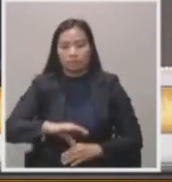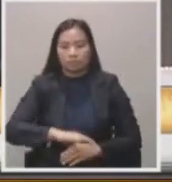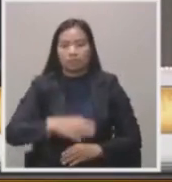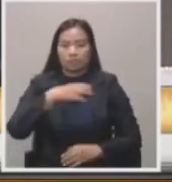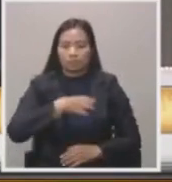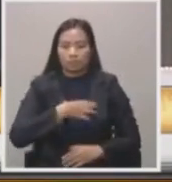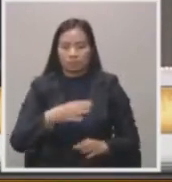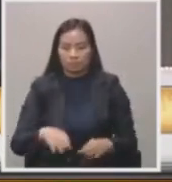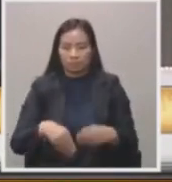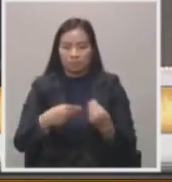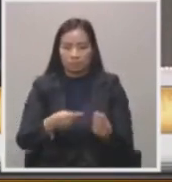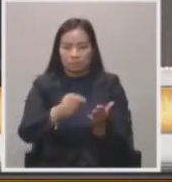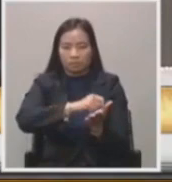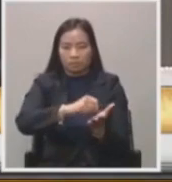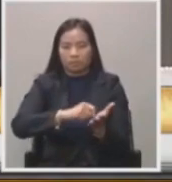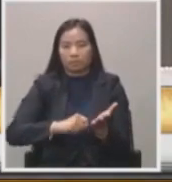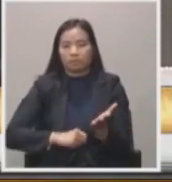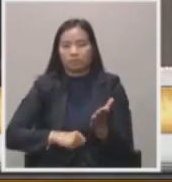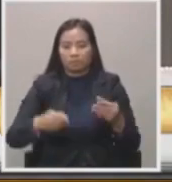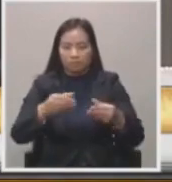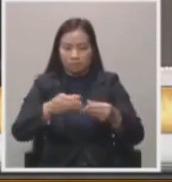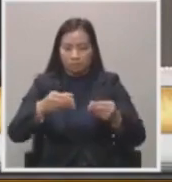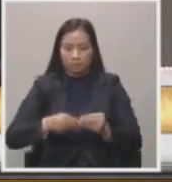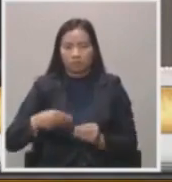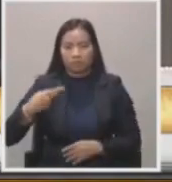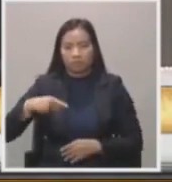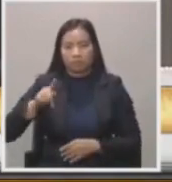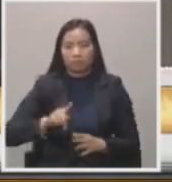ากจะให้ร่างกฎหมายฉบับนี้เป็นประโย